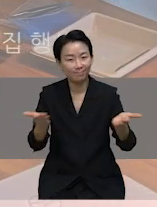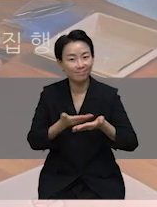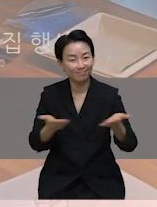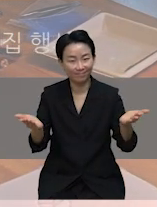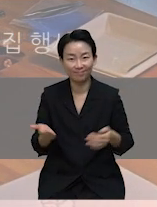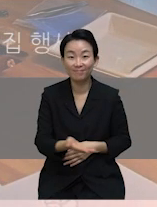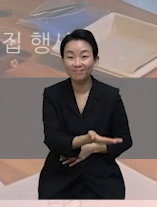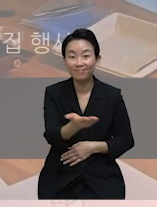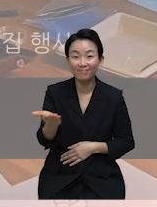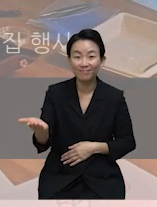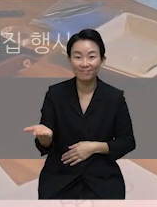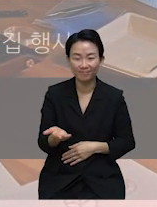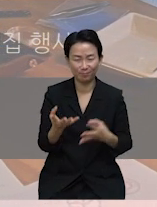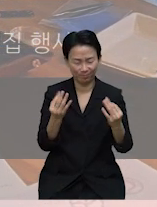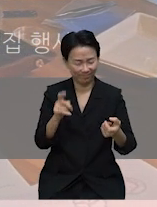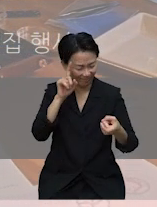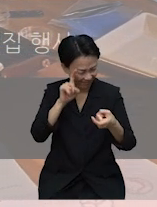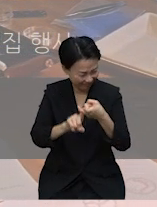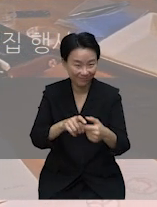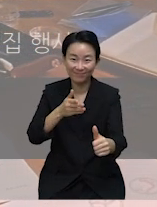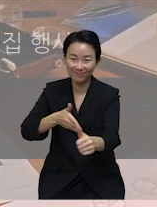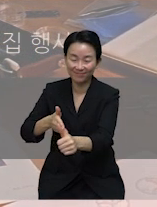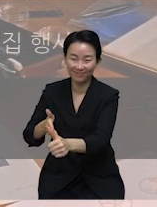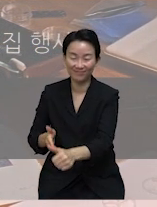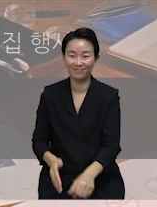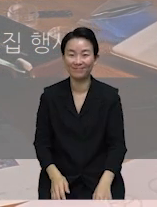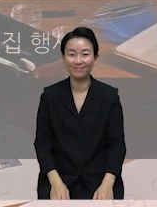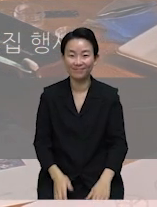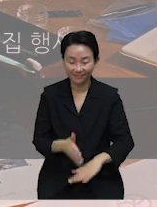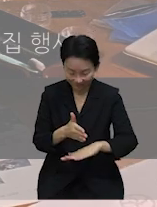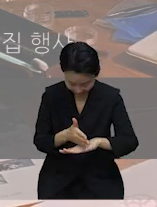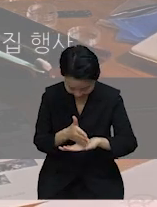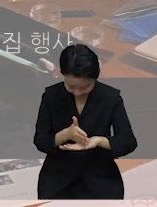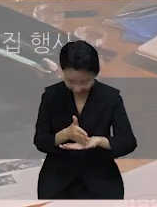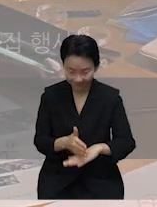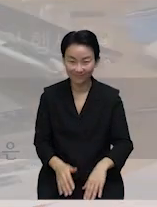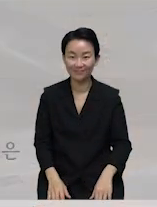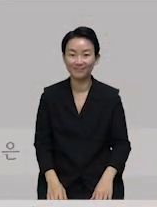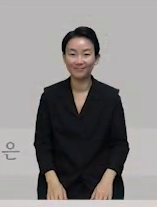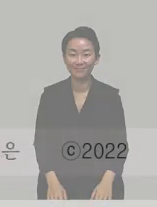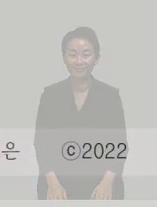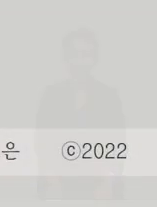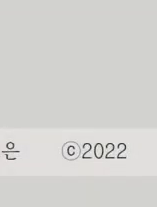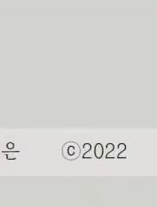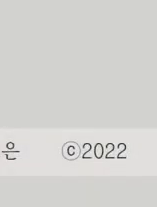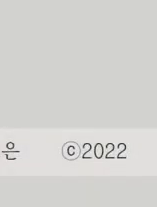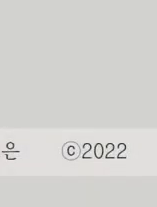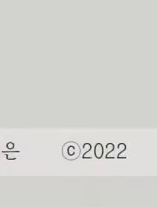다양하게 받아보실 수 있으니 많은 관심 부탁드리겠습니다. 감사합니다.